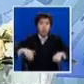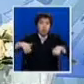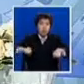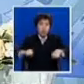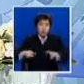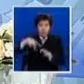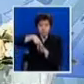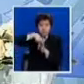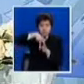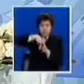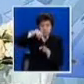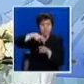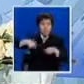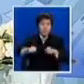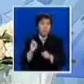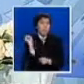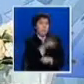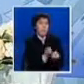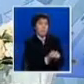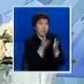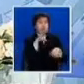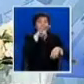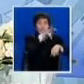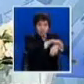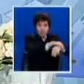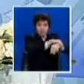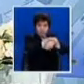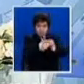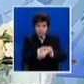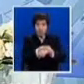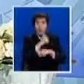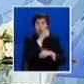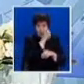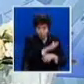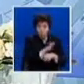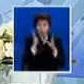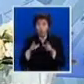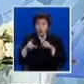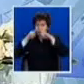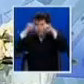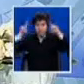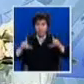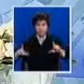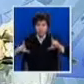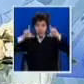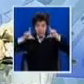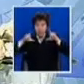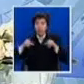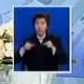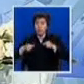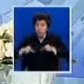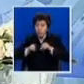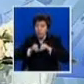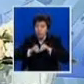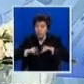คนไปปาระเบิดก็จับกระจับกุมได้แล้วคนที่อยู่ในคลิปเสียงซึ่งได้เผยแพร่ที่พูดถึงเรื่องการระเบิดก็ถูกจับถูกควบ